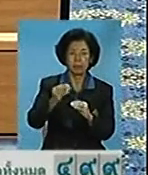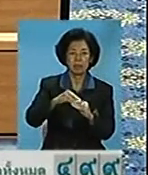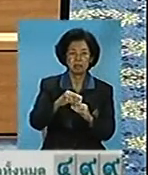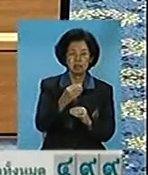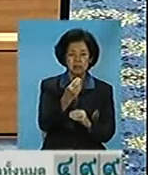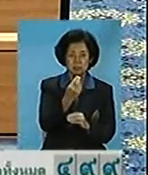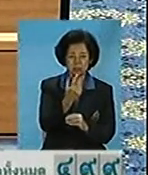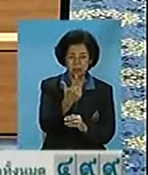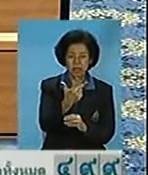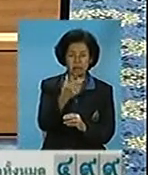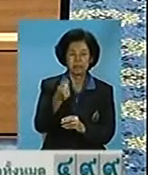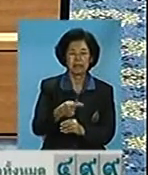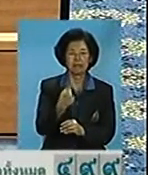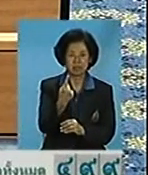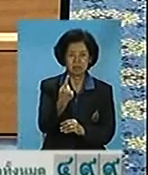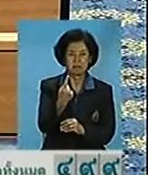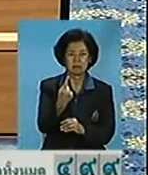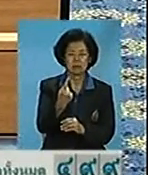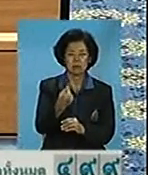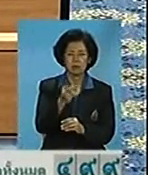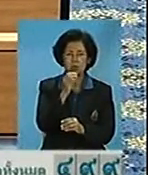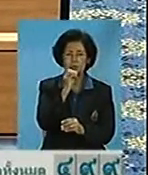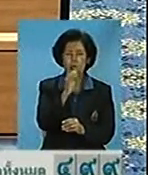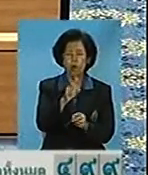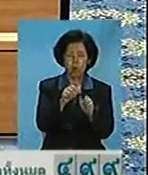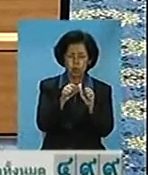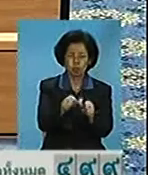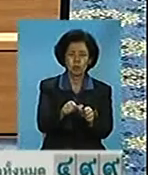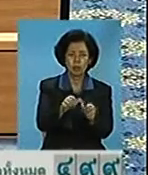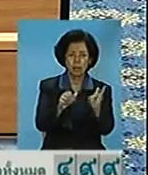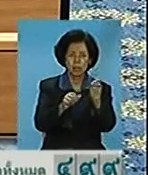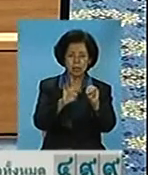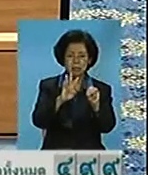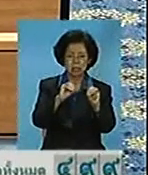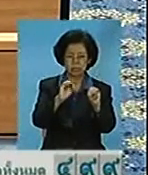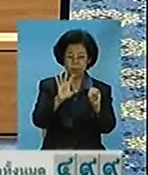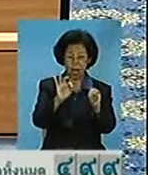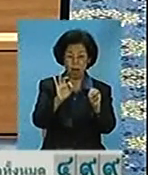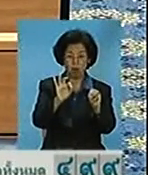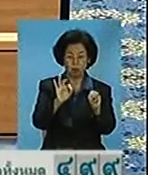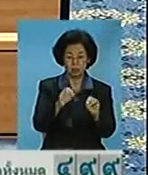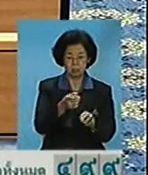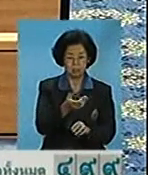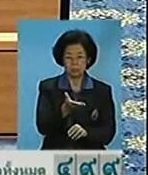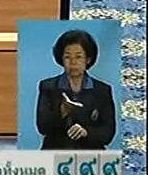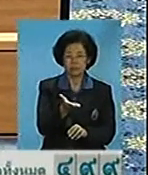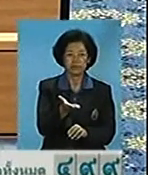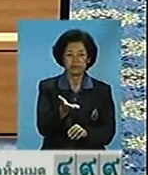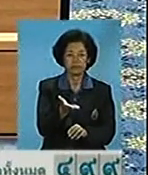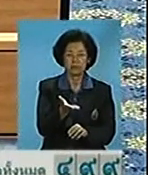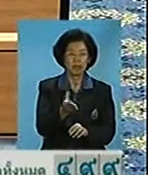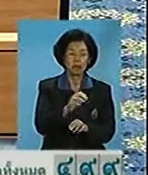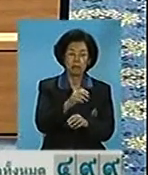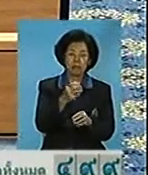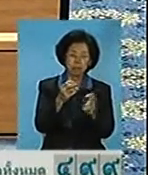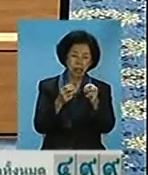3/1 เนี่ยแล้วท่านจะไปบอกว่าไปอยู่ที่มาตรา49ผมว่านี่มันถ้ามาตรา19